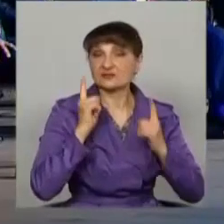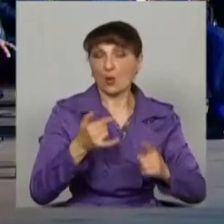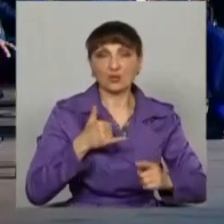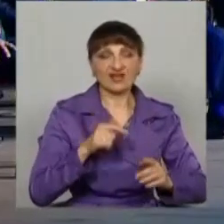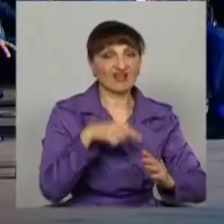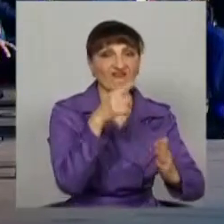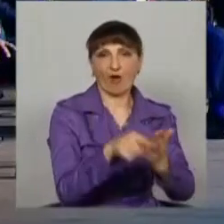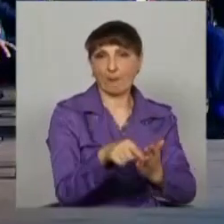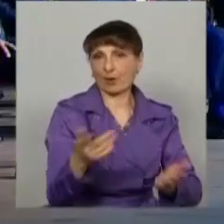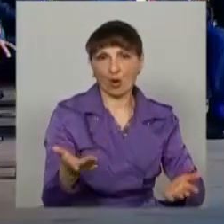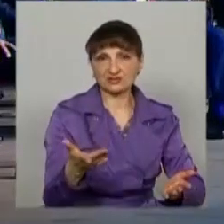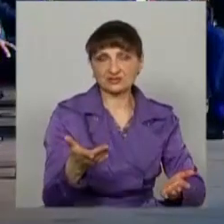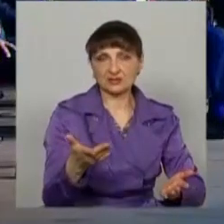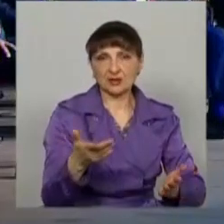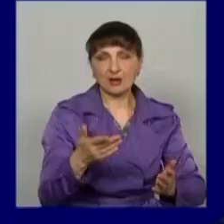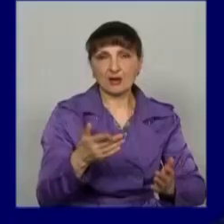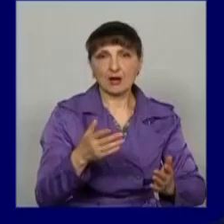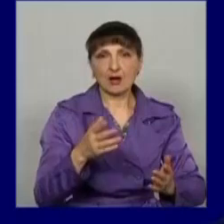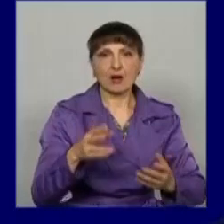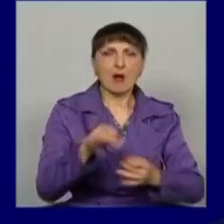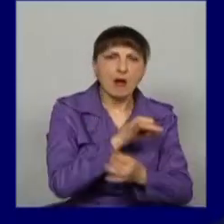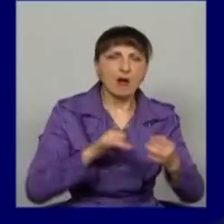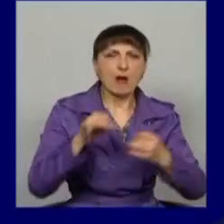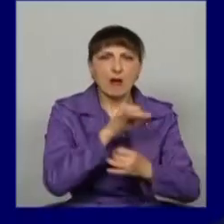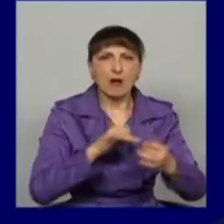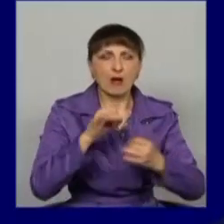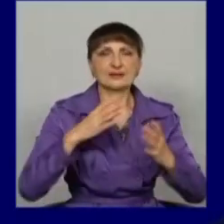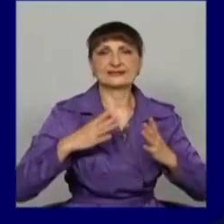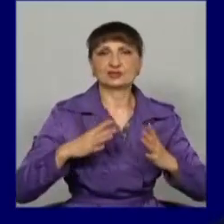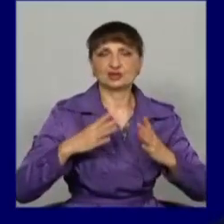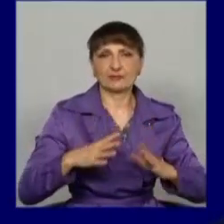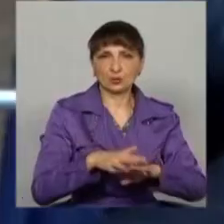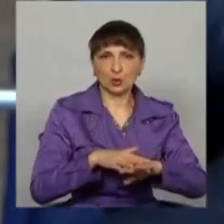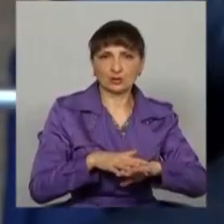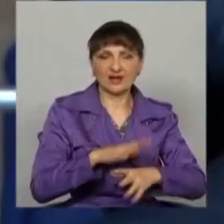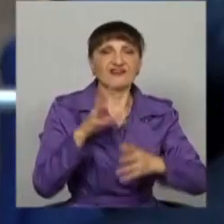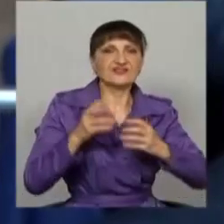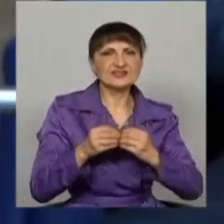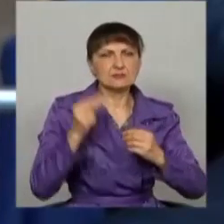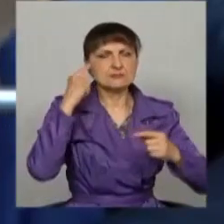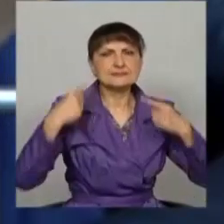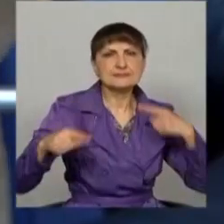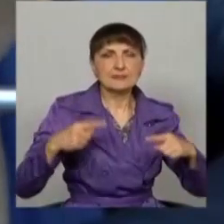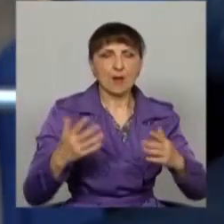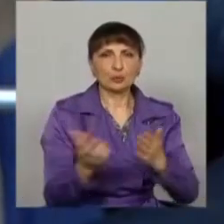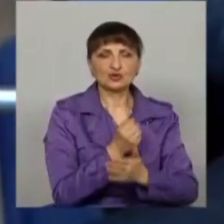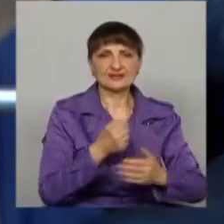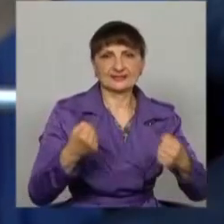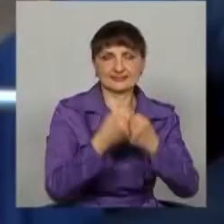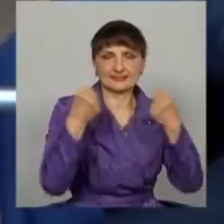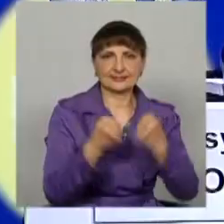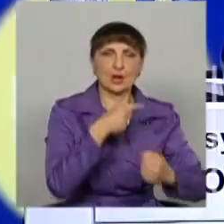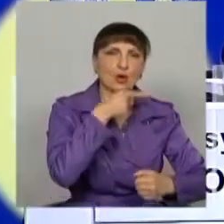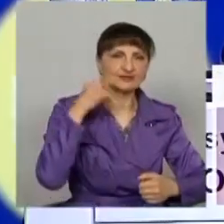вопросов, которые можно было бы муссировать тем или иным способом, сея рознь между нашими народами